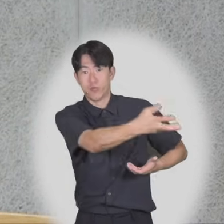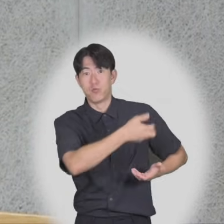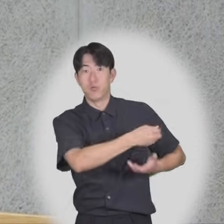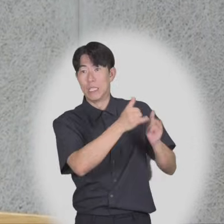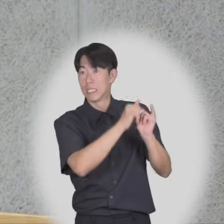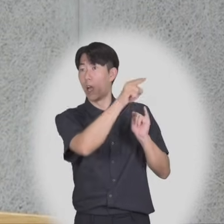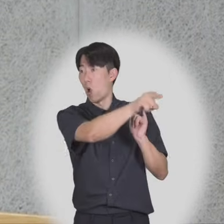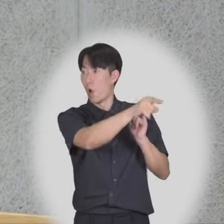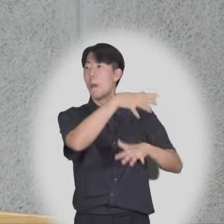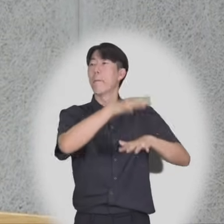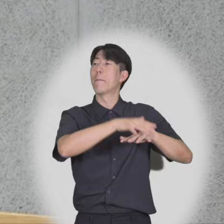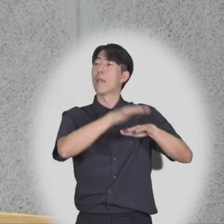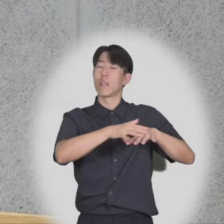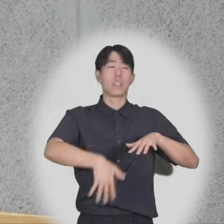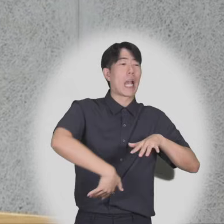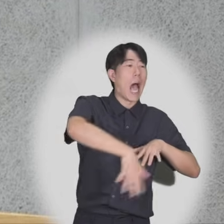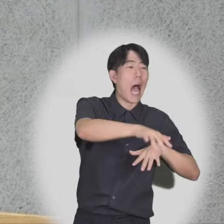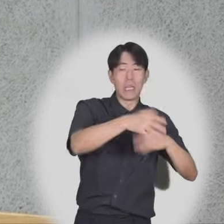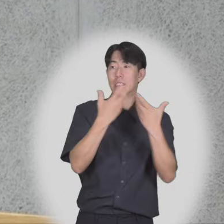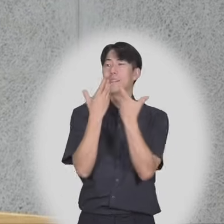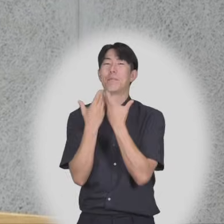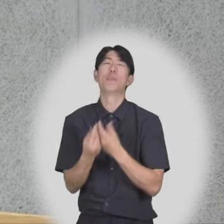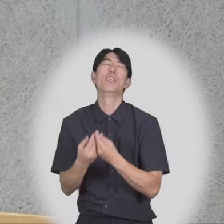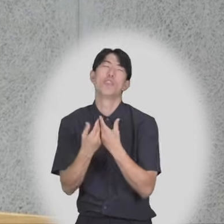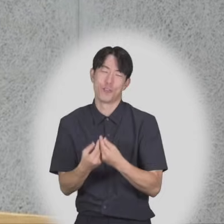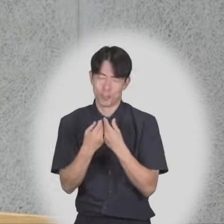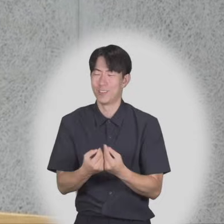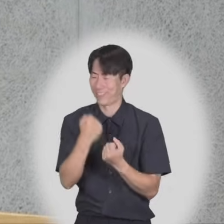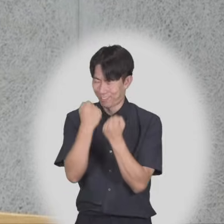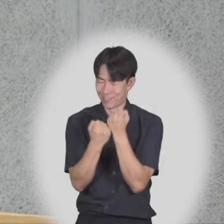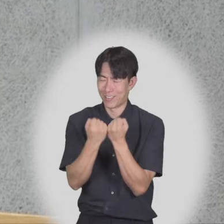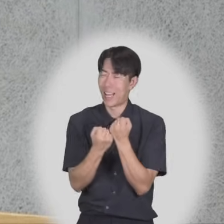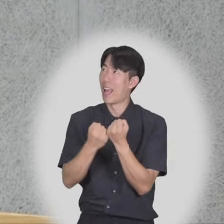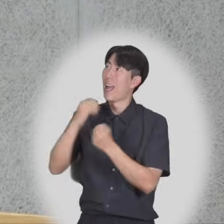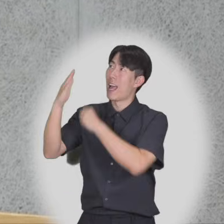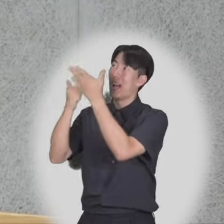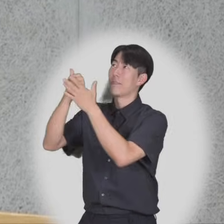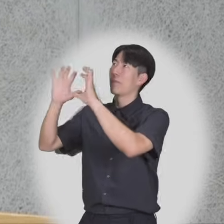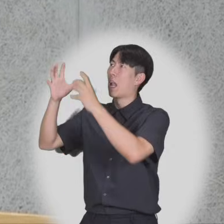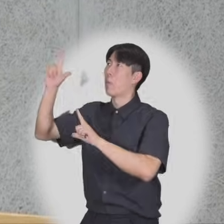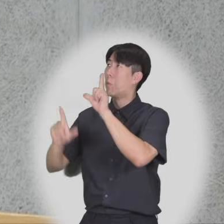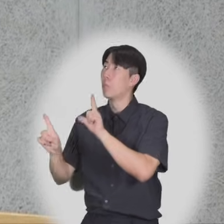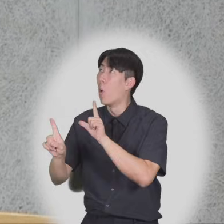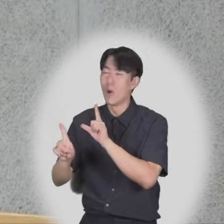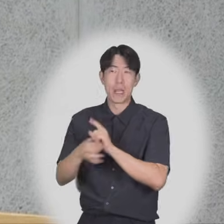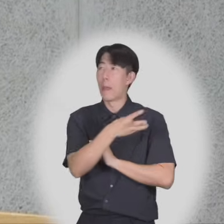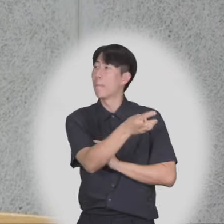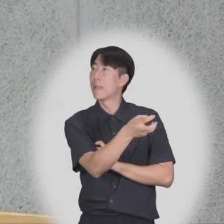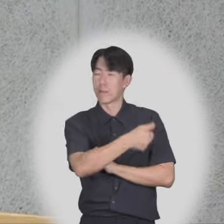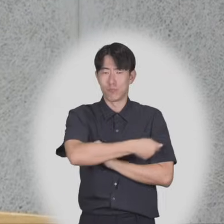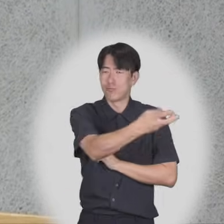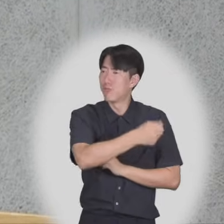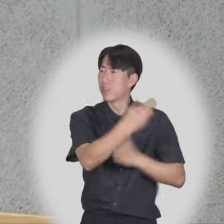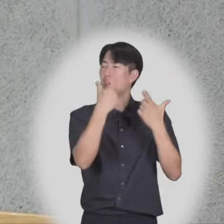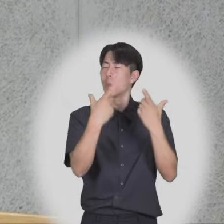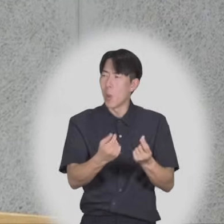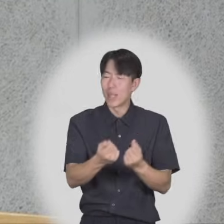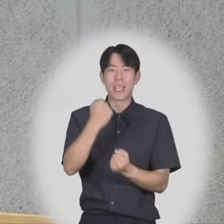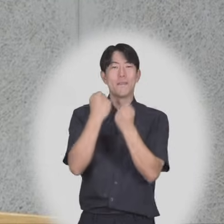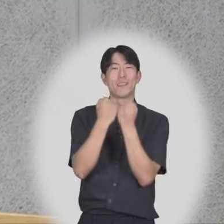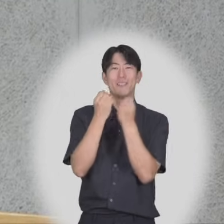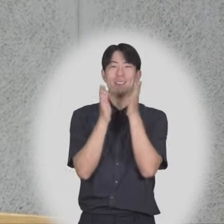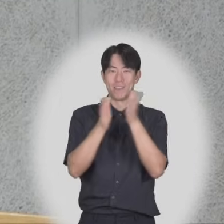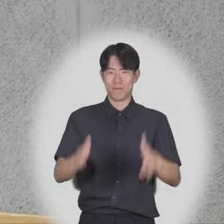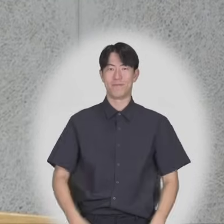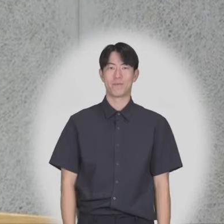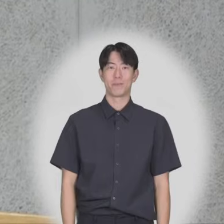씨를 뿌리러 나갔다 하시면서 이제 하나님 나라를 설명하기 시작했던 겁니다.